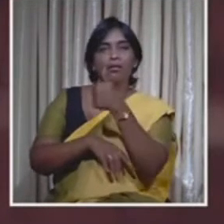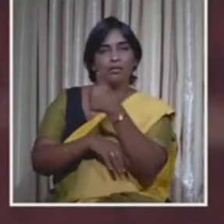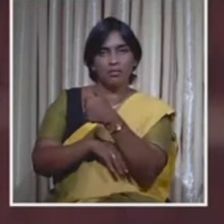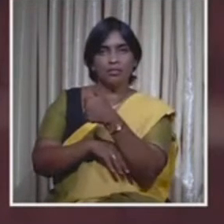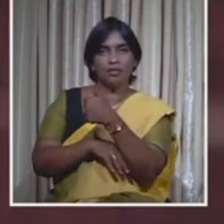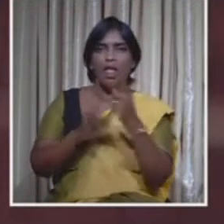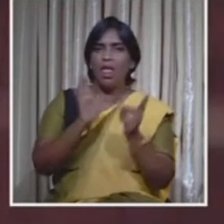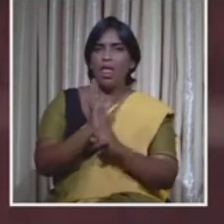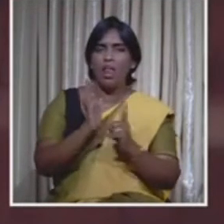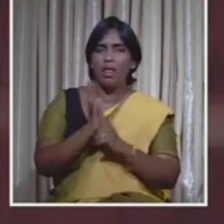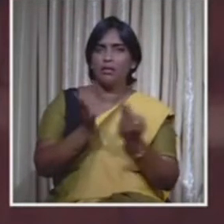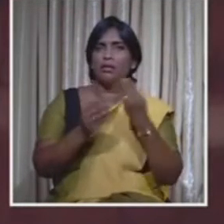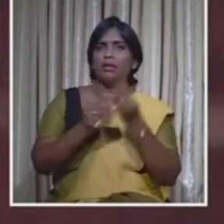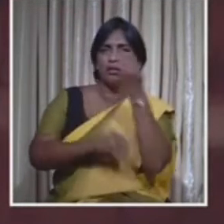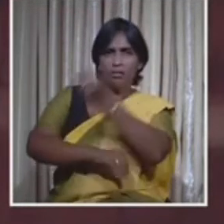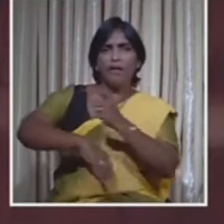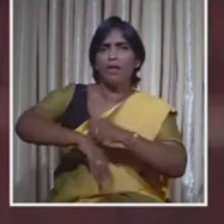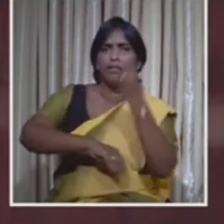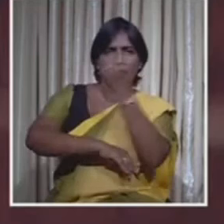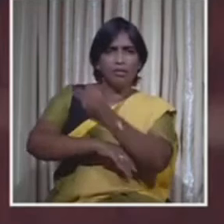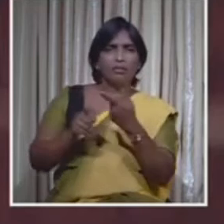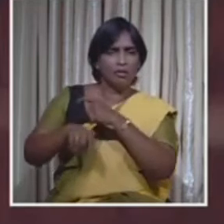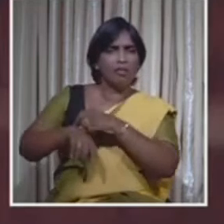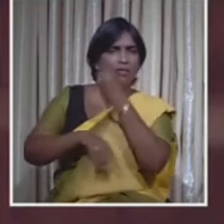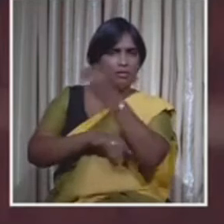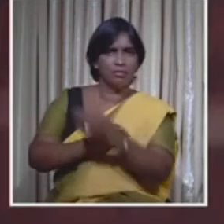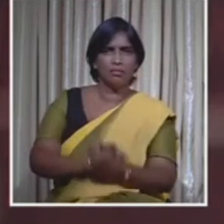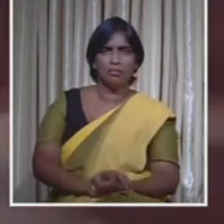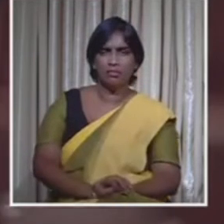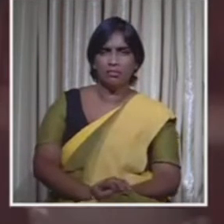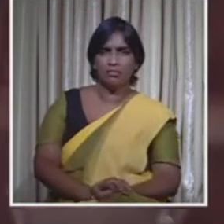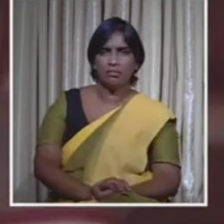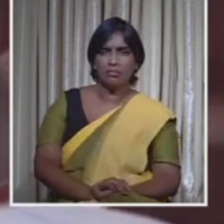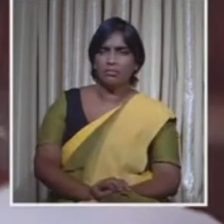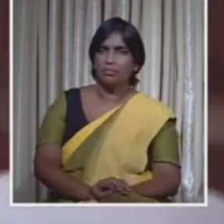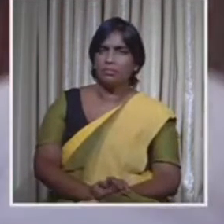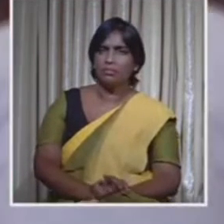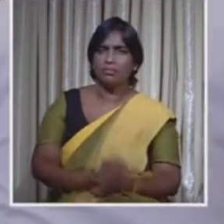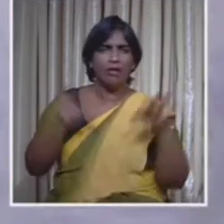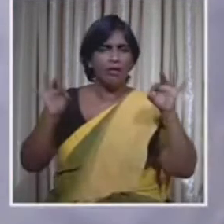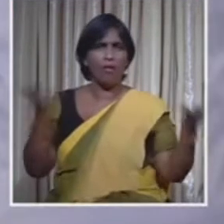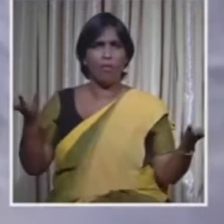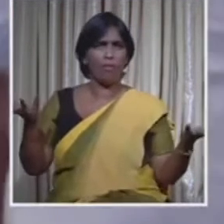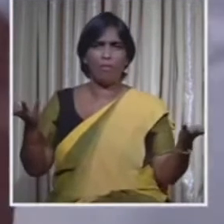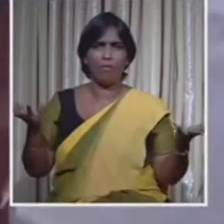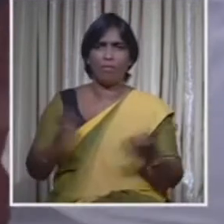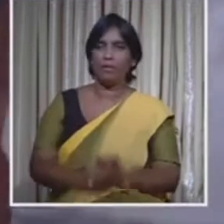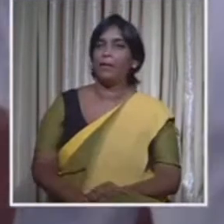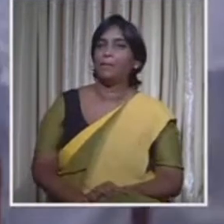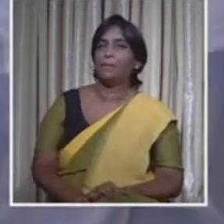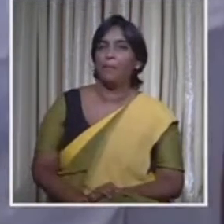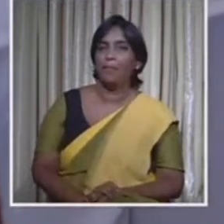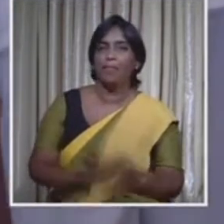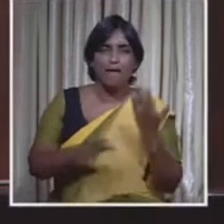මේ කිරියල් ඇමතුමා නැකිලා දෙන්න කියන වෙලාව ඒක නංගේ පැත්තෙන් ඔතුමා එකඟද එයි මනිකන් දෙක නිකන් කොලමඩුවක් කරගන්න